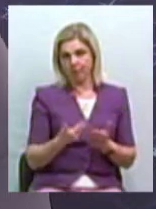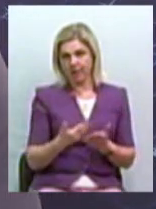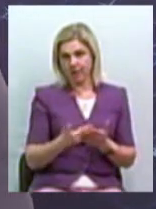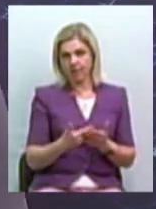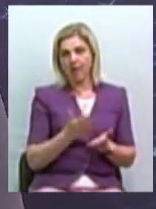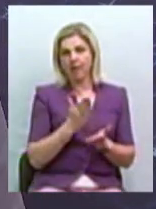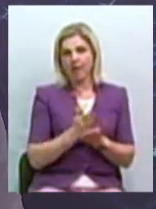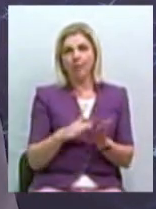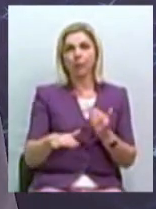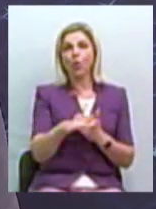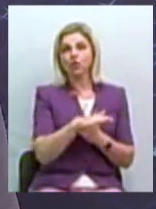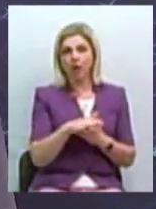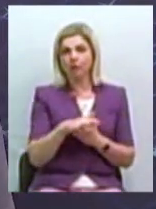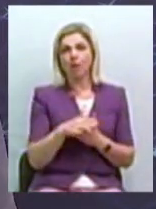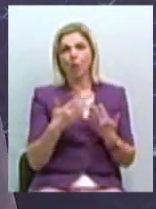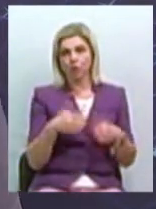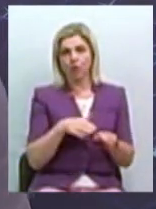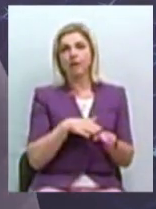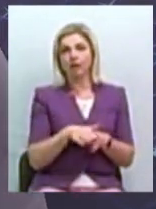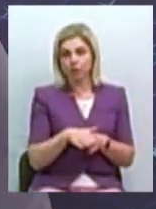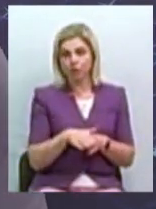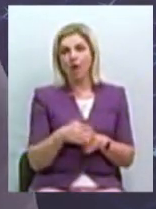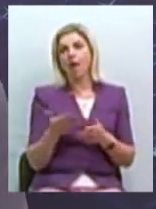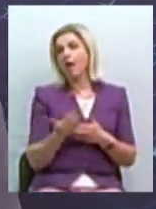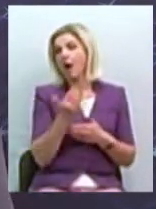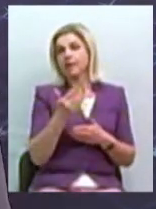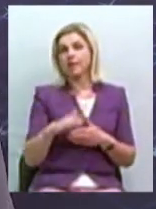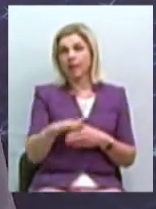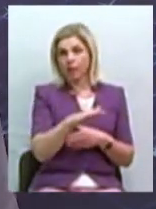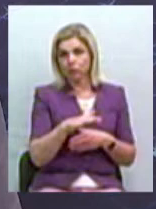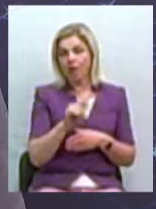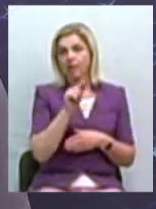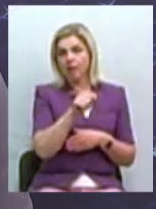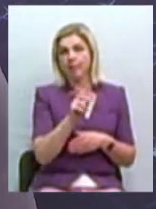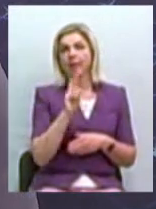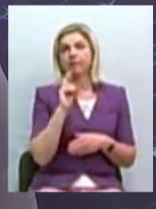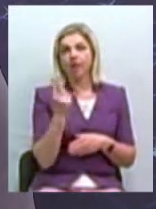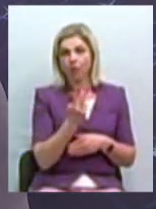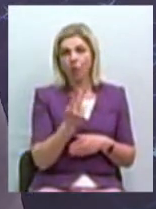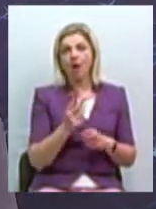там якась площадка, яка зреалізована, якась територія, і вже там два роки, це там